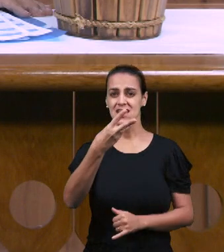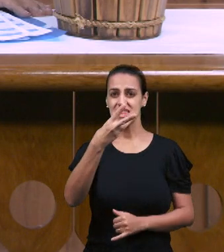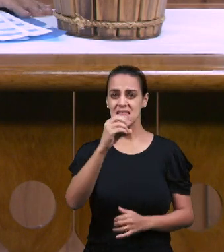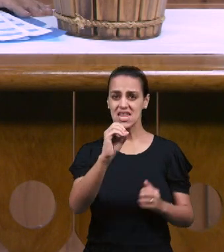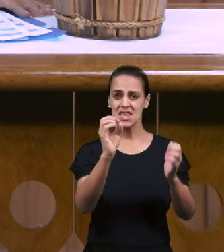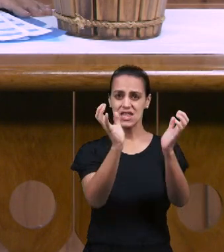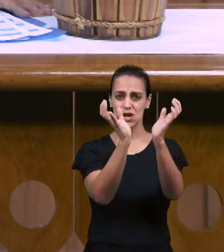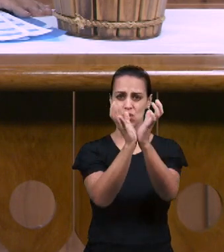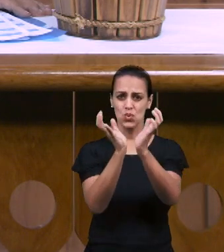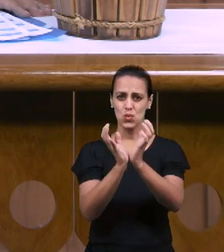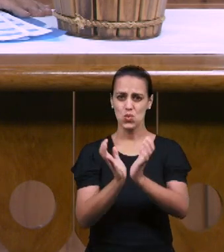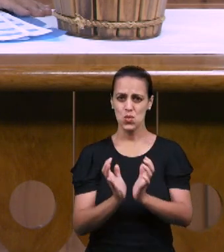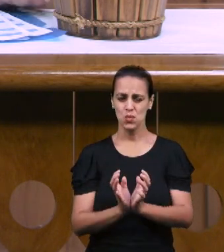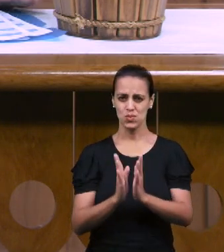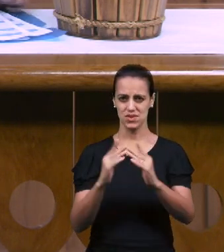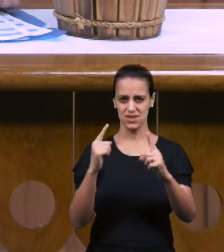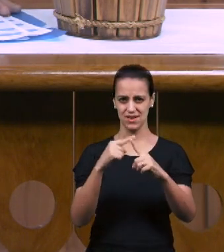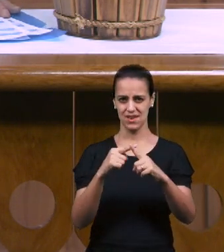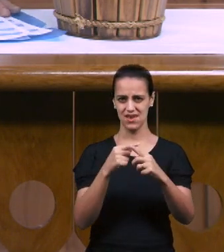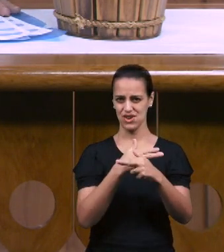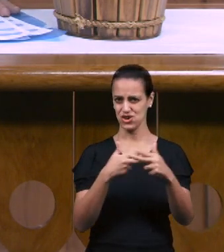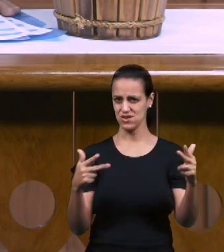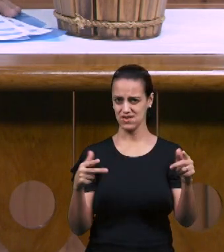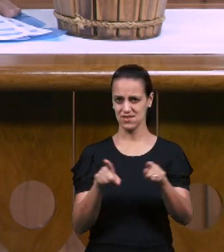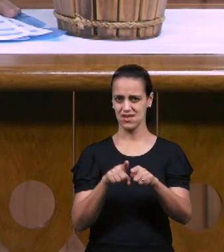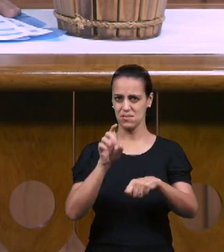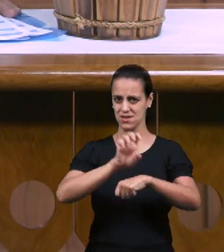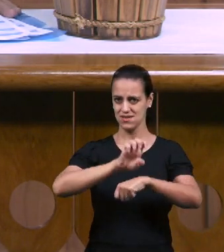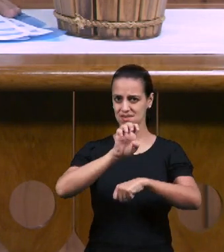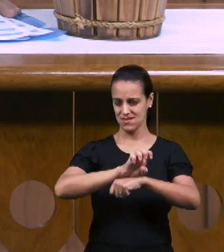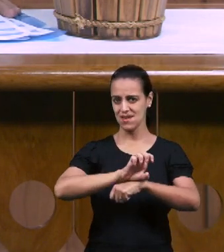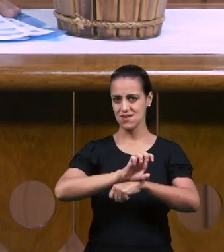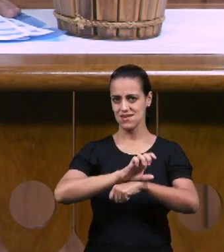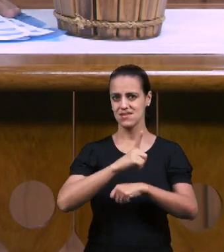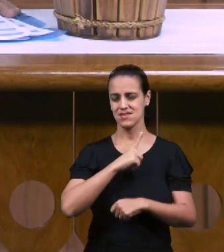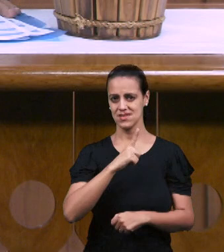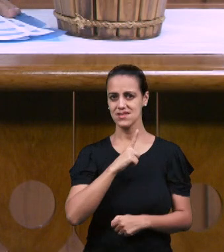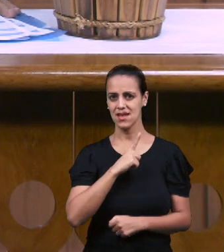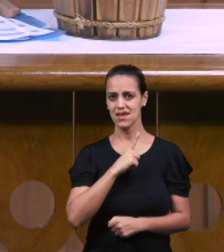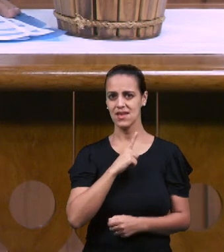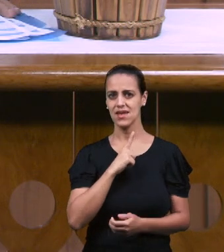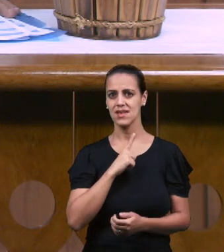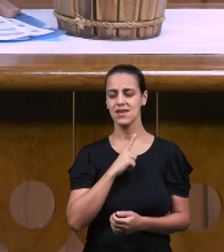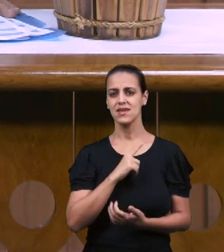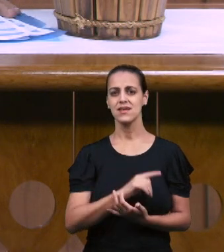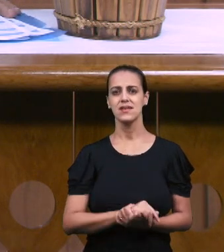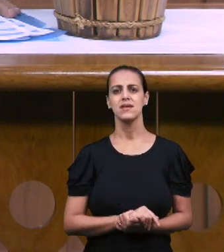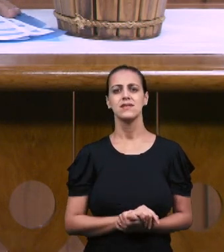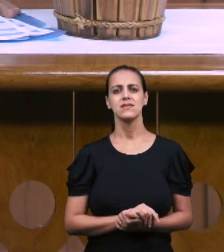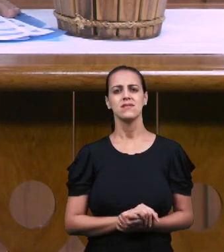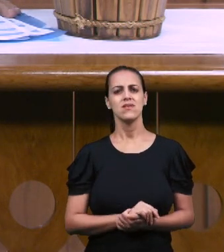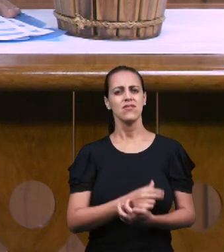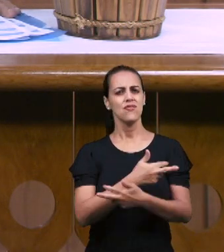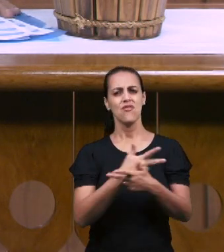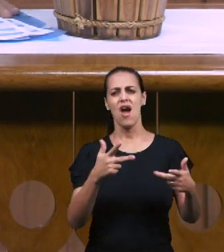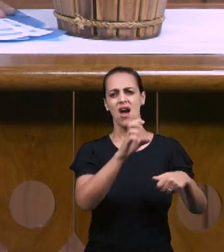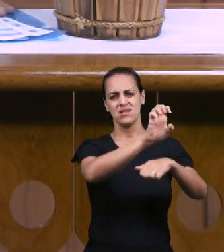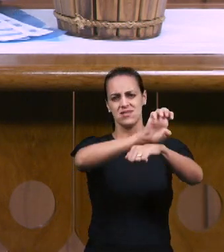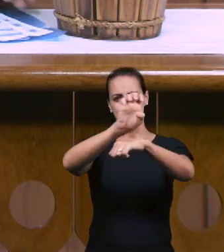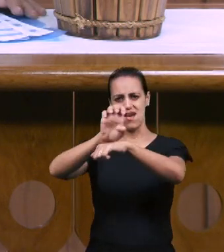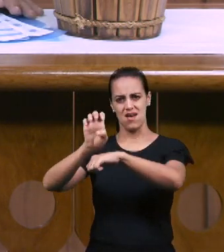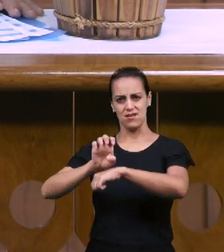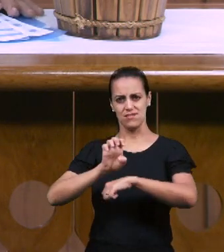ou d'États, n'est-ce pas, des frères qui participent des diverses églises dans des divers États